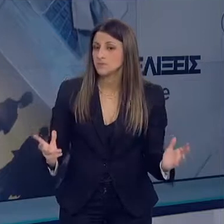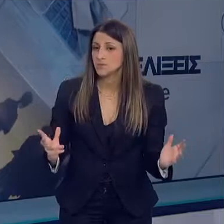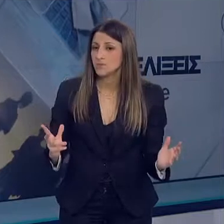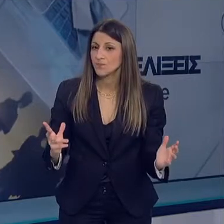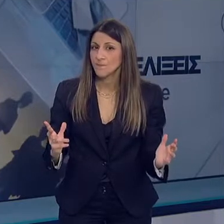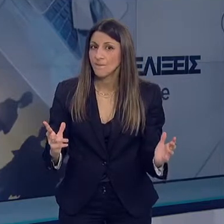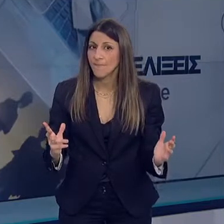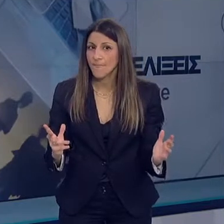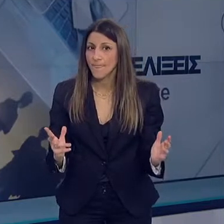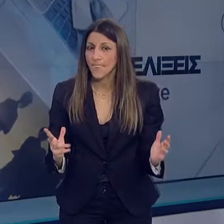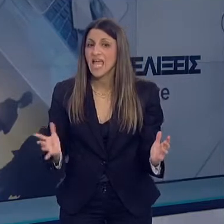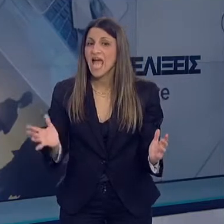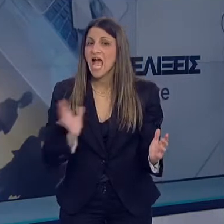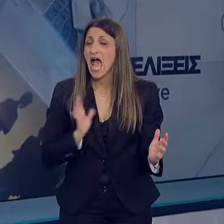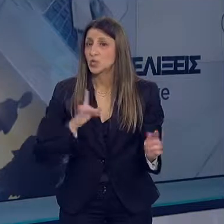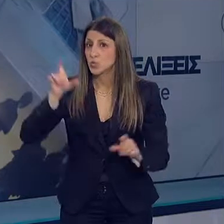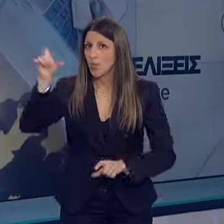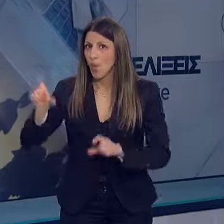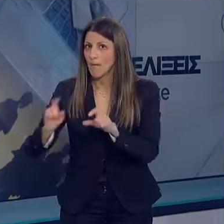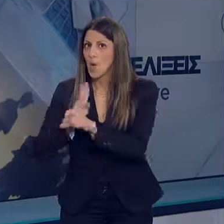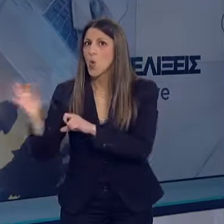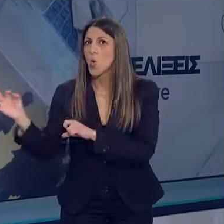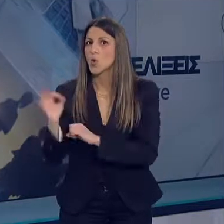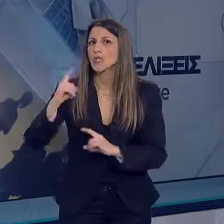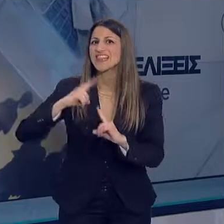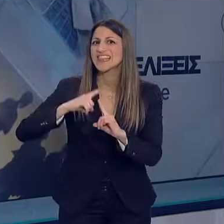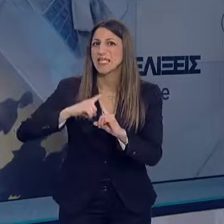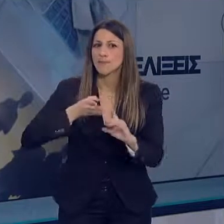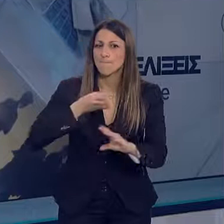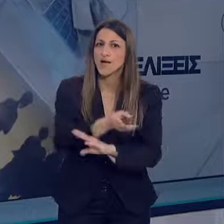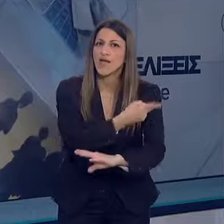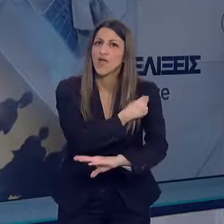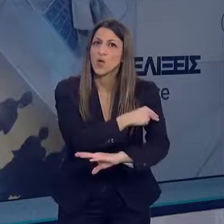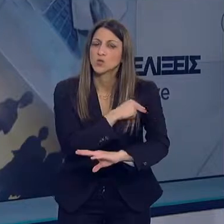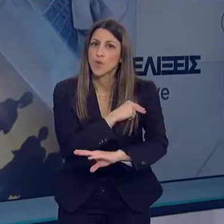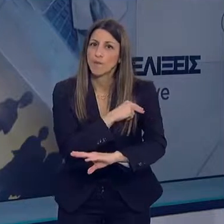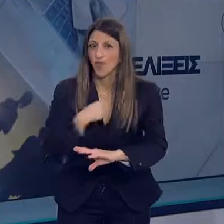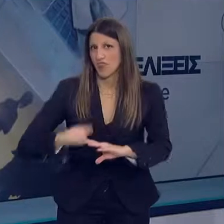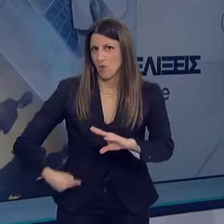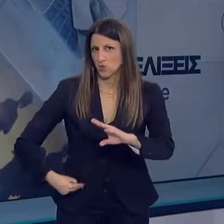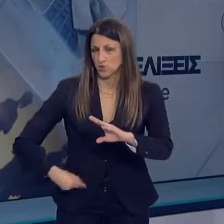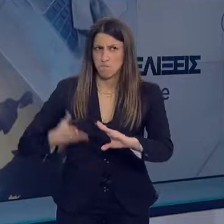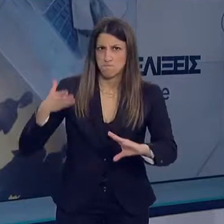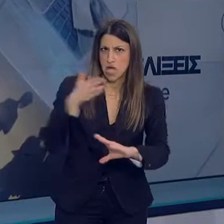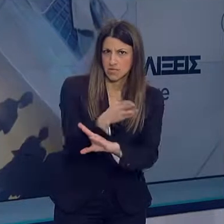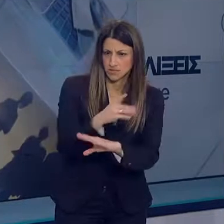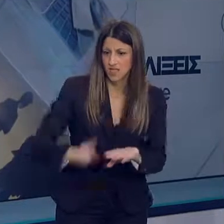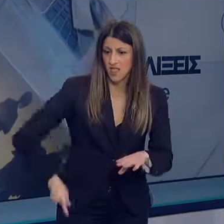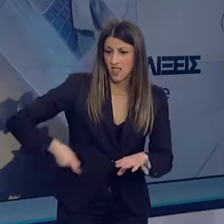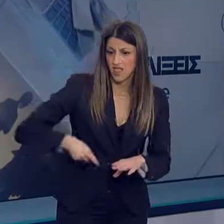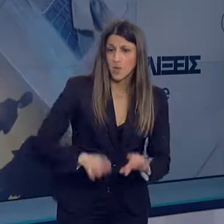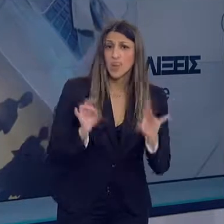κανένα κόστος για οποιονδήποτε συμπολίτη μας κάνει το τεστ σε δημόσια δομή και είναι εκατοντάδες οι δημόσιες δομές στη